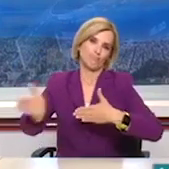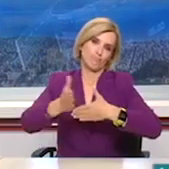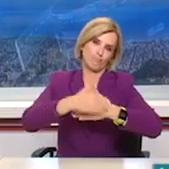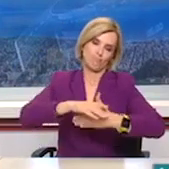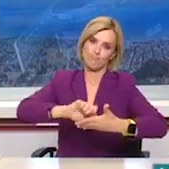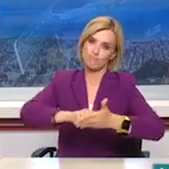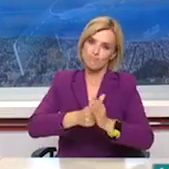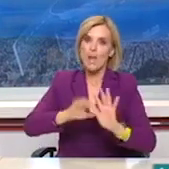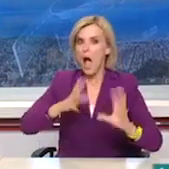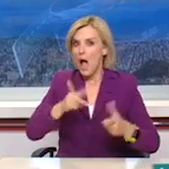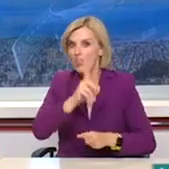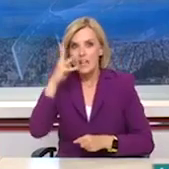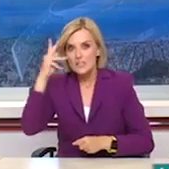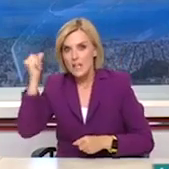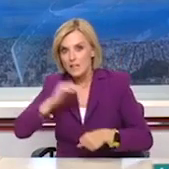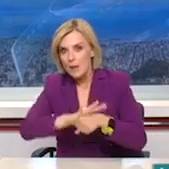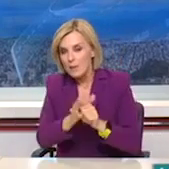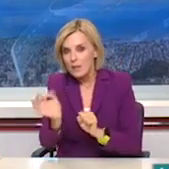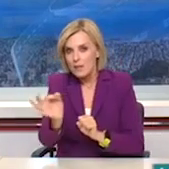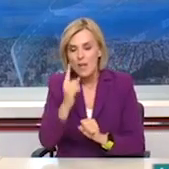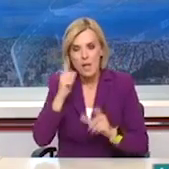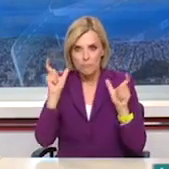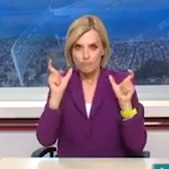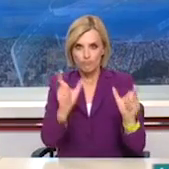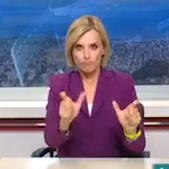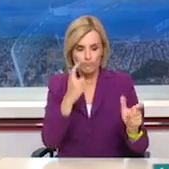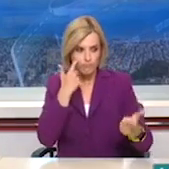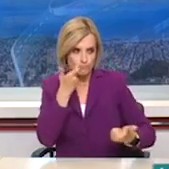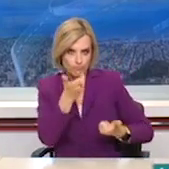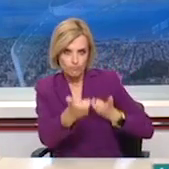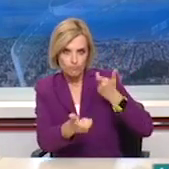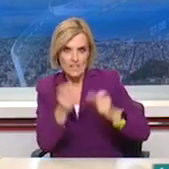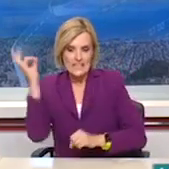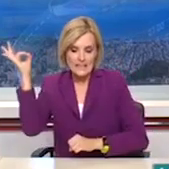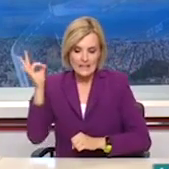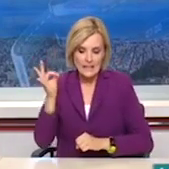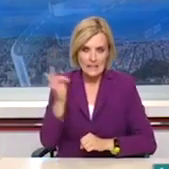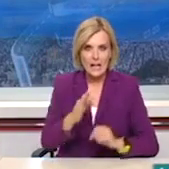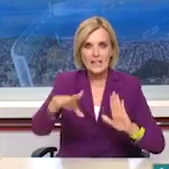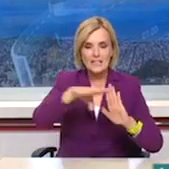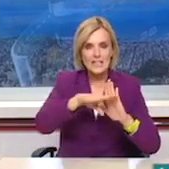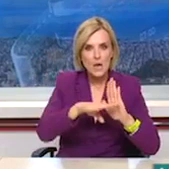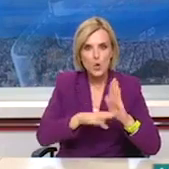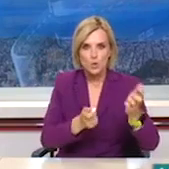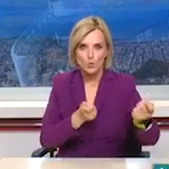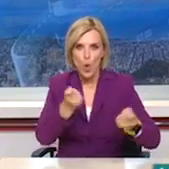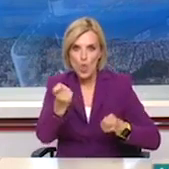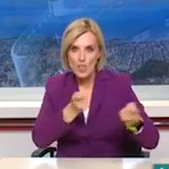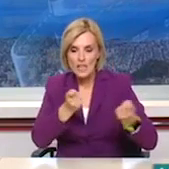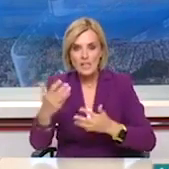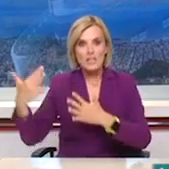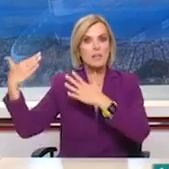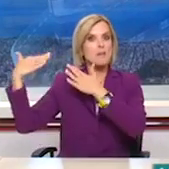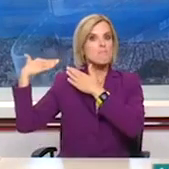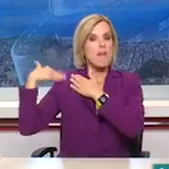αλλά παραμένουμε σε γρήγορση, παραμένουμε σε επιφυλακή, παραμένουμε συνεπείς στην τήρηση των κανόνων και των οδηγιών και παραμένουμε